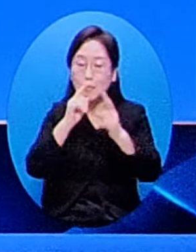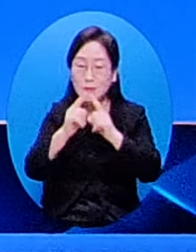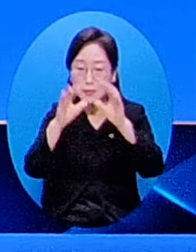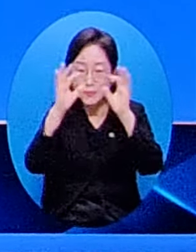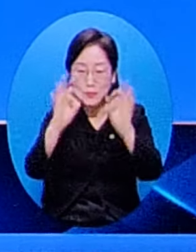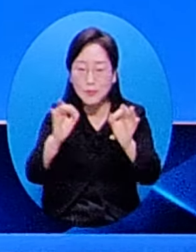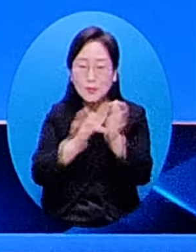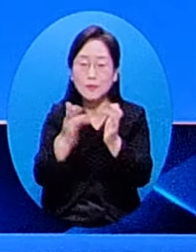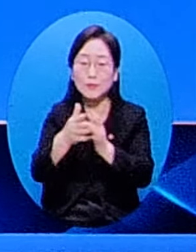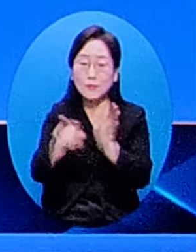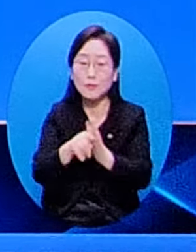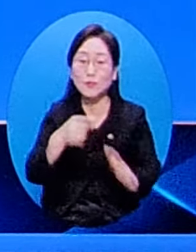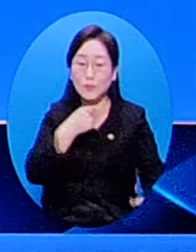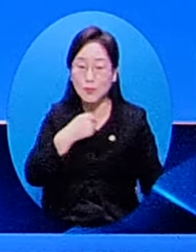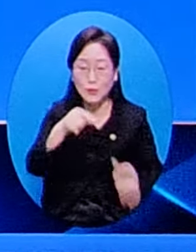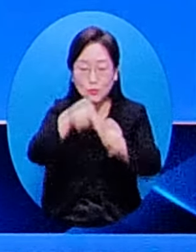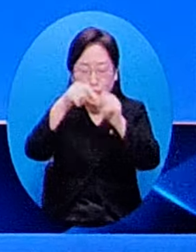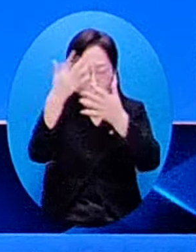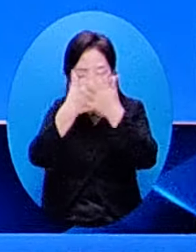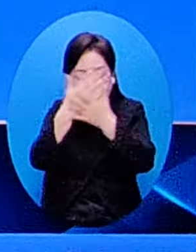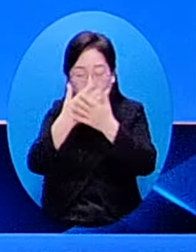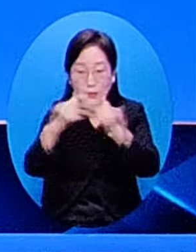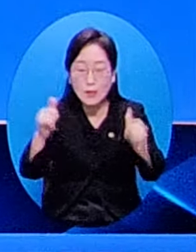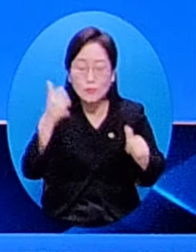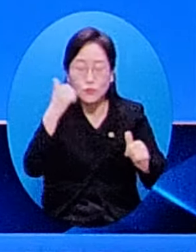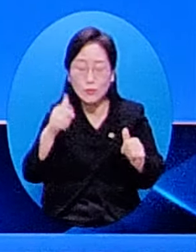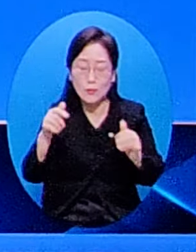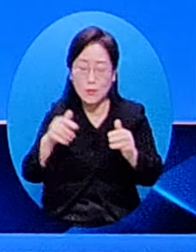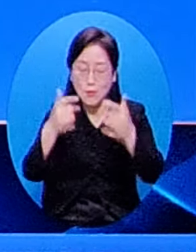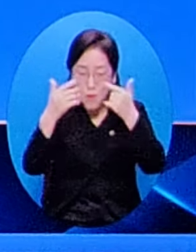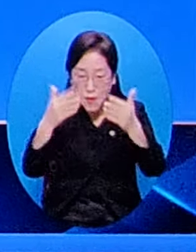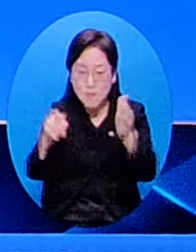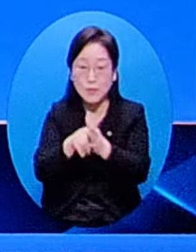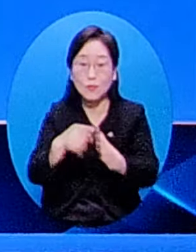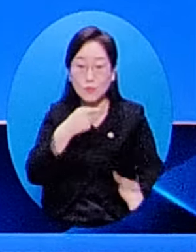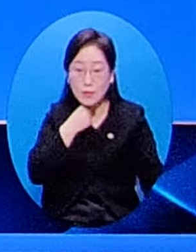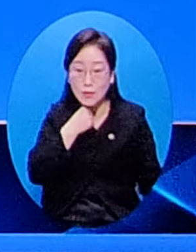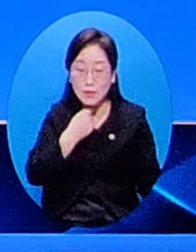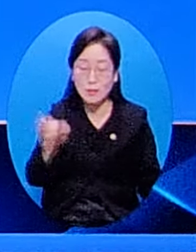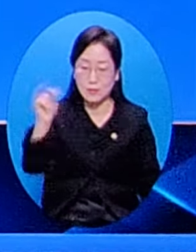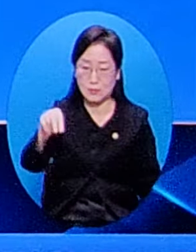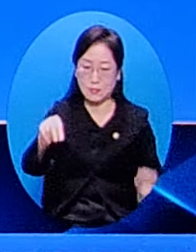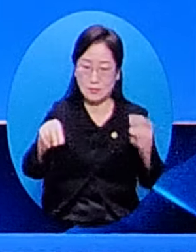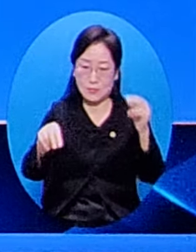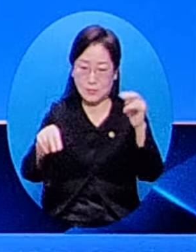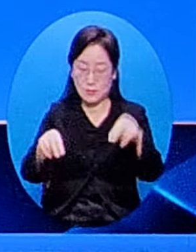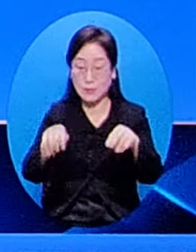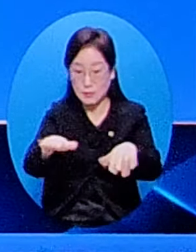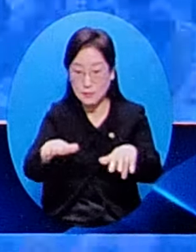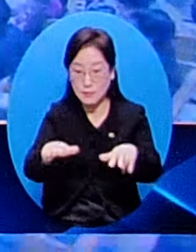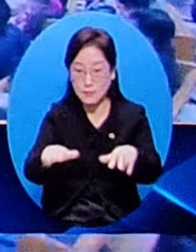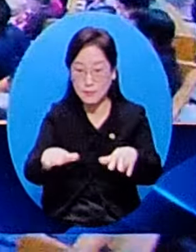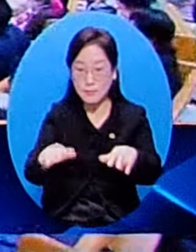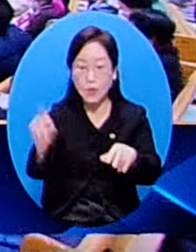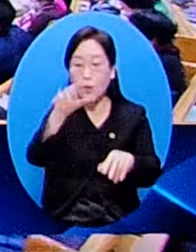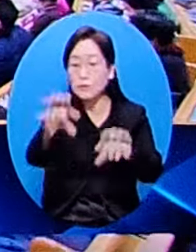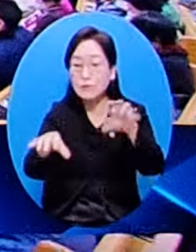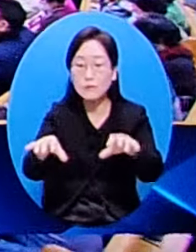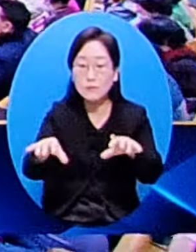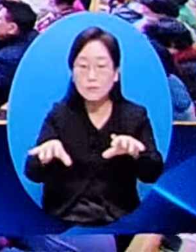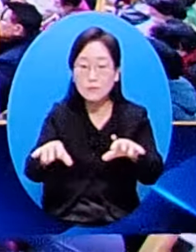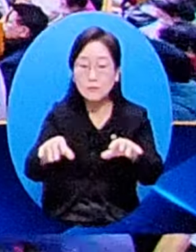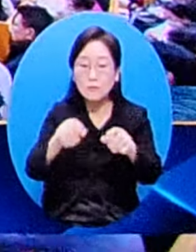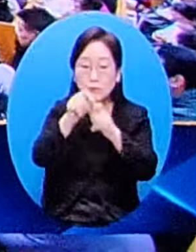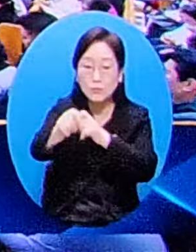예수 믿기 원한 분, 구원의 확신이 없던 분, 구원의 확신을 갖기 원한 분들은 어디 계신지 본성전에서 부속성전에서